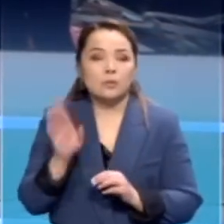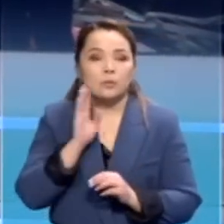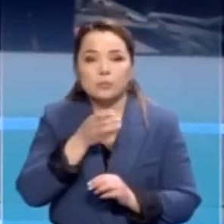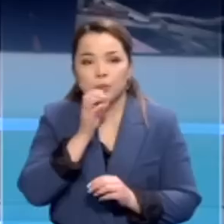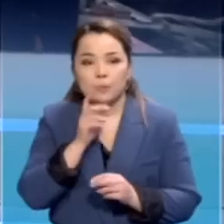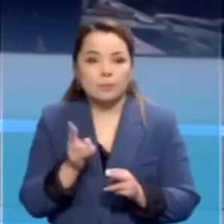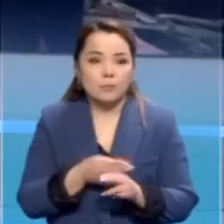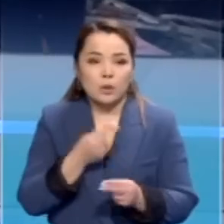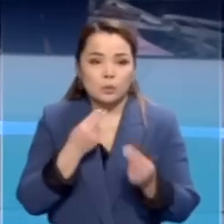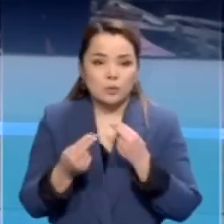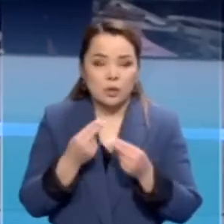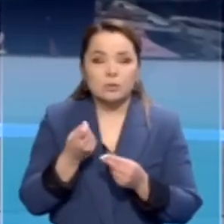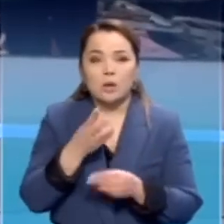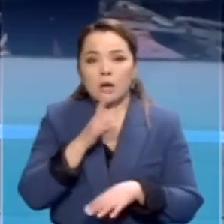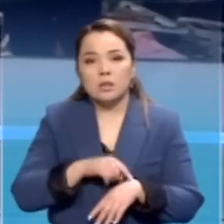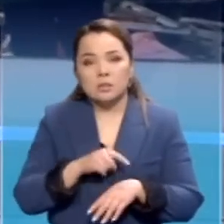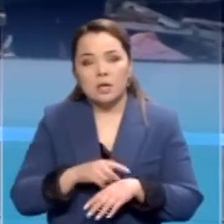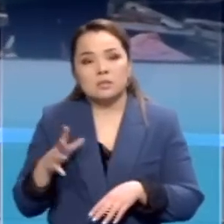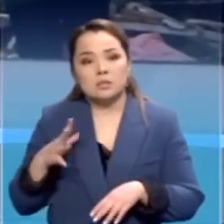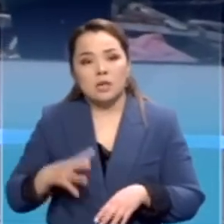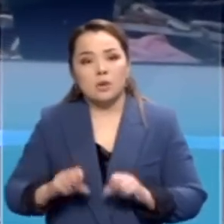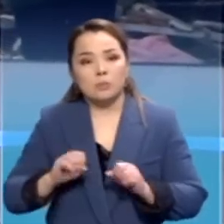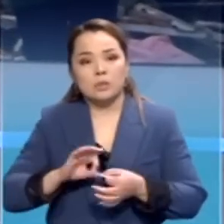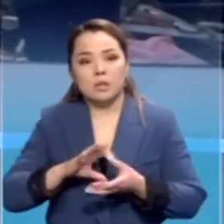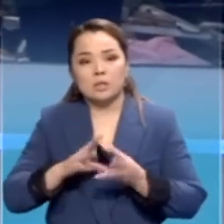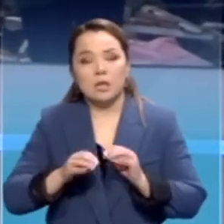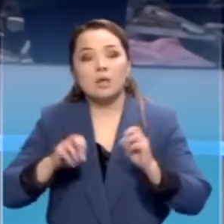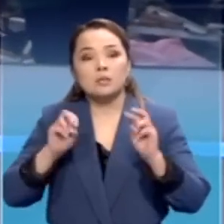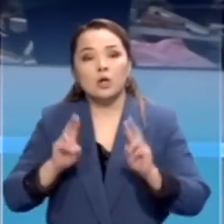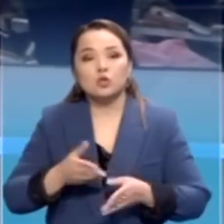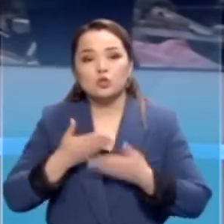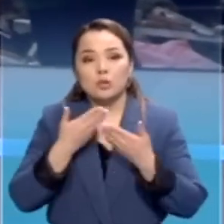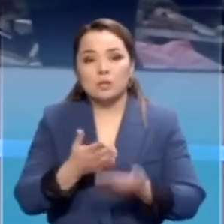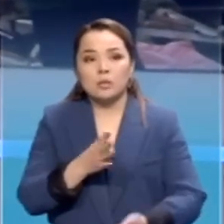kanşa vaqtka şıdau mümkün. Tilşi mamandardan sürap gördü.